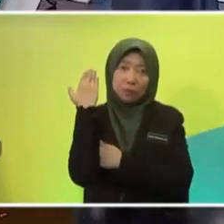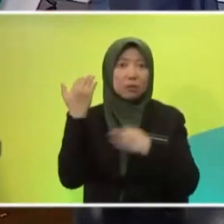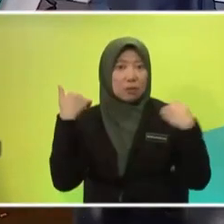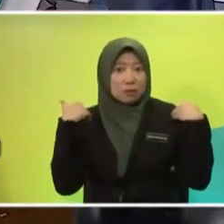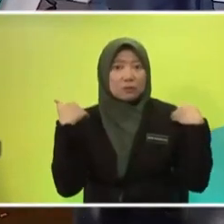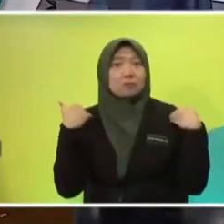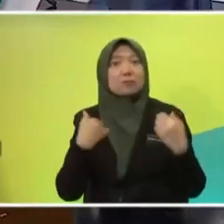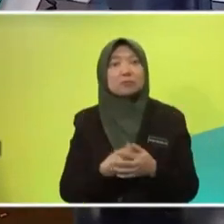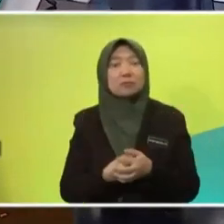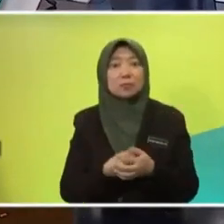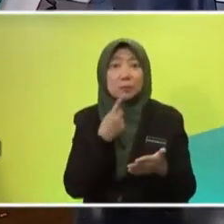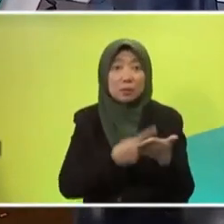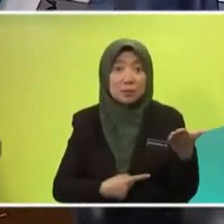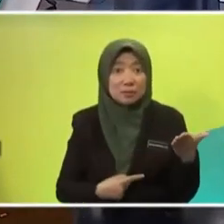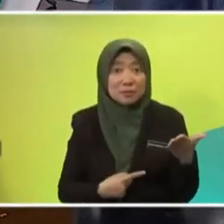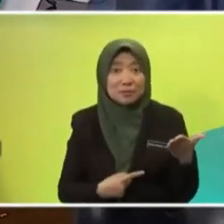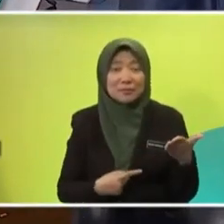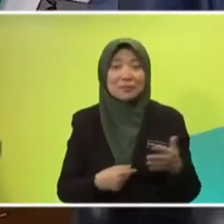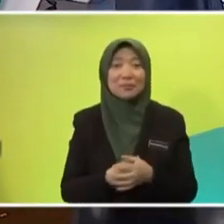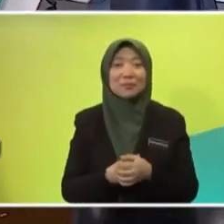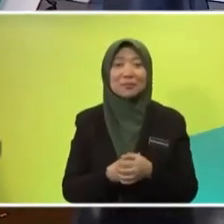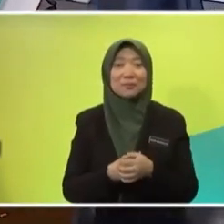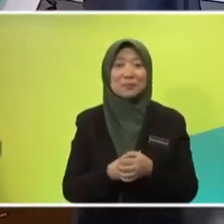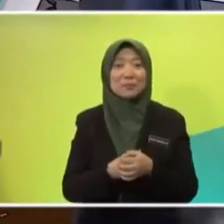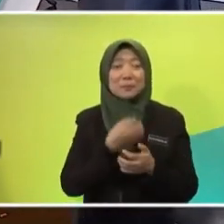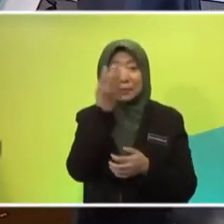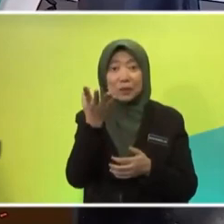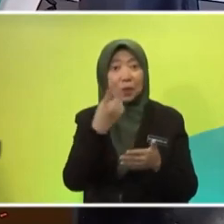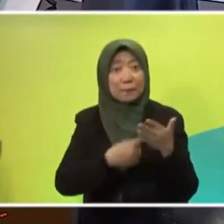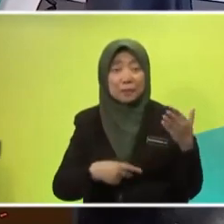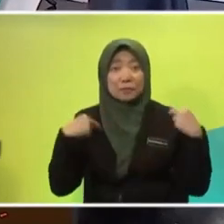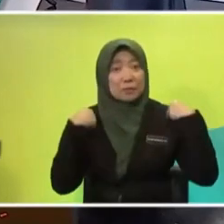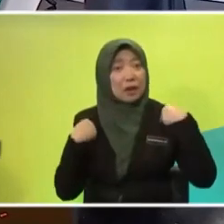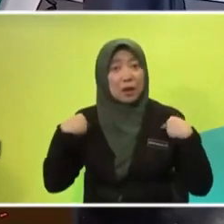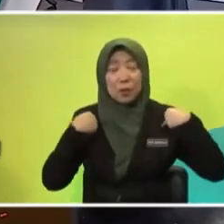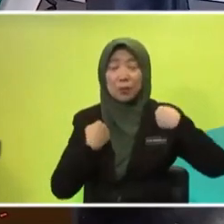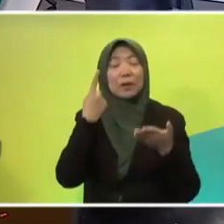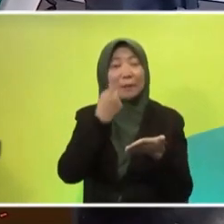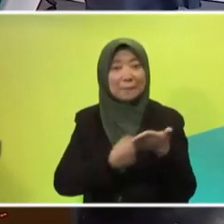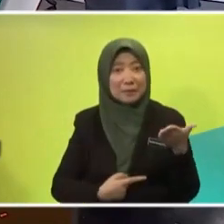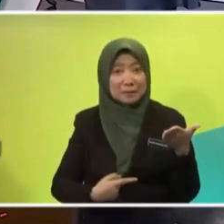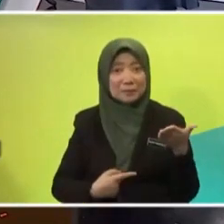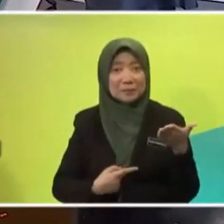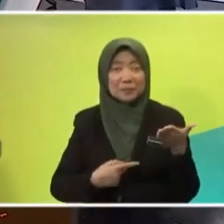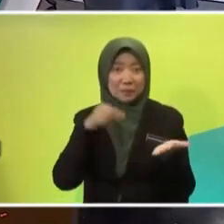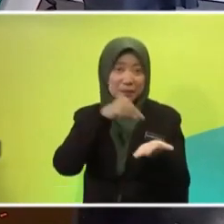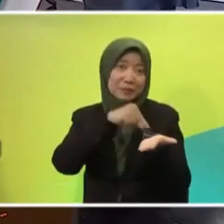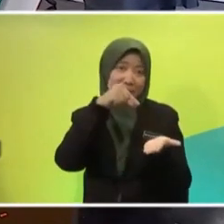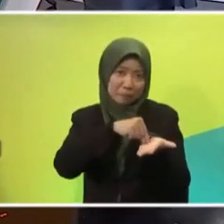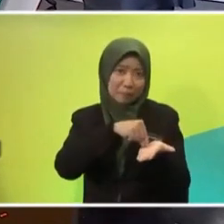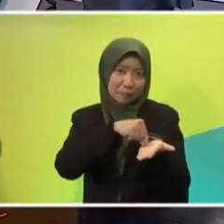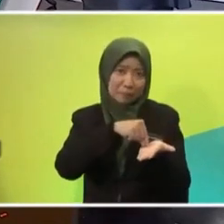Rina. Okey Kak Rina, boleh sebutkan haiwan apakah itu? Saya teka bunyi ayam lah